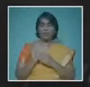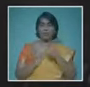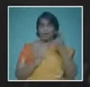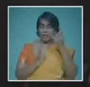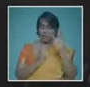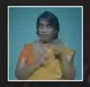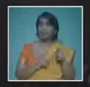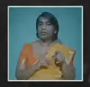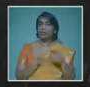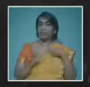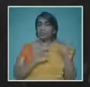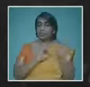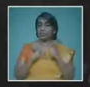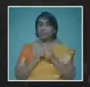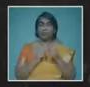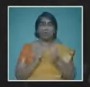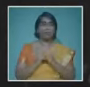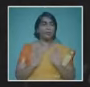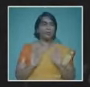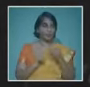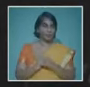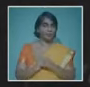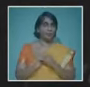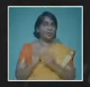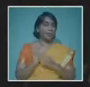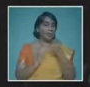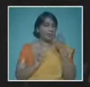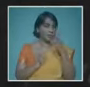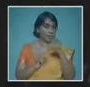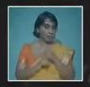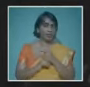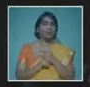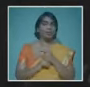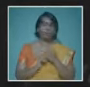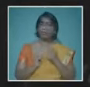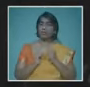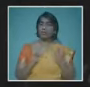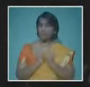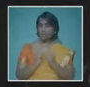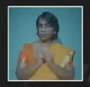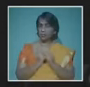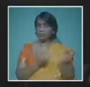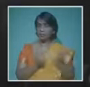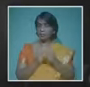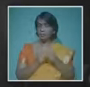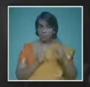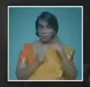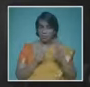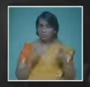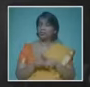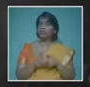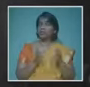මිලියන 14ක බහලුම් මෙහෙයුමක් ක්‍රියාත්මක කරන්න. මිලියන 14ක මෙහෙයුම් බහලුම් ක්‍රියාත්මක කරනවත්